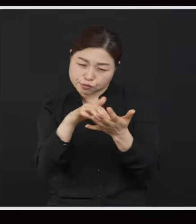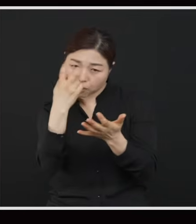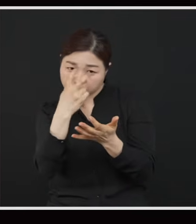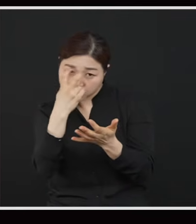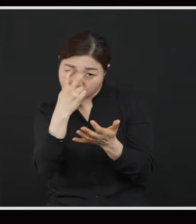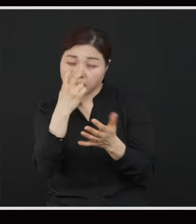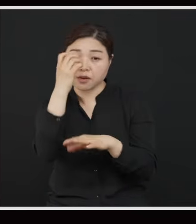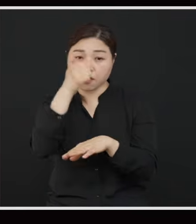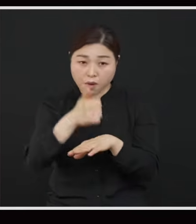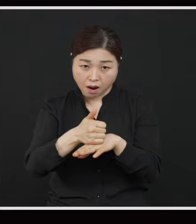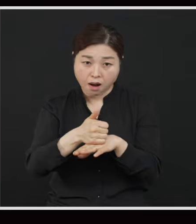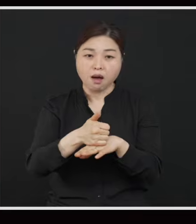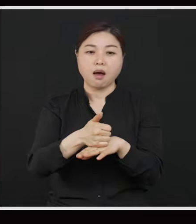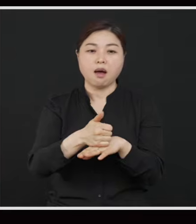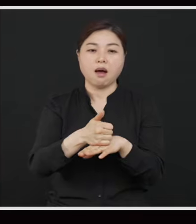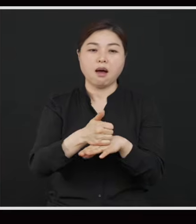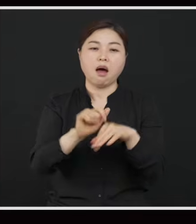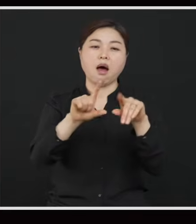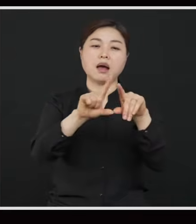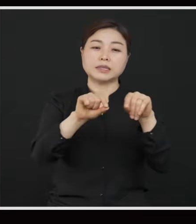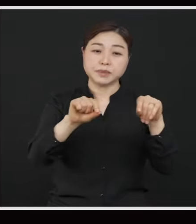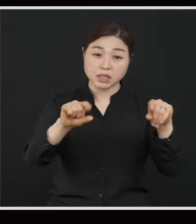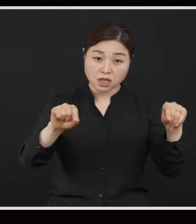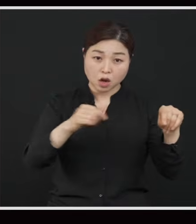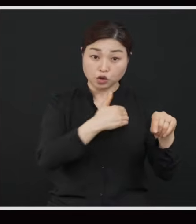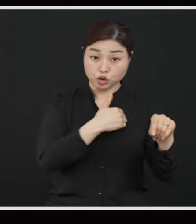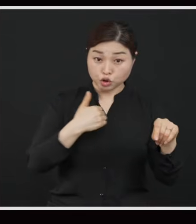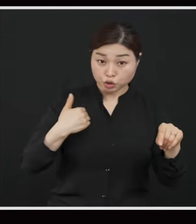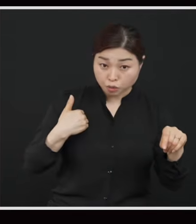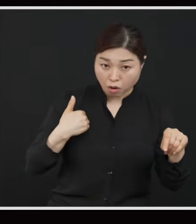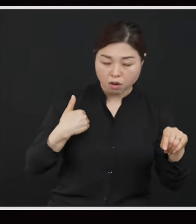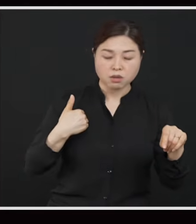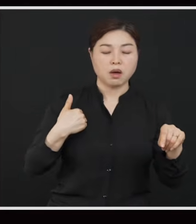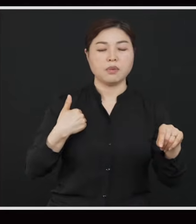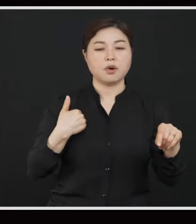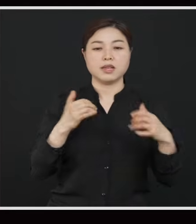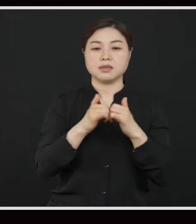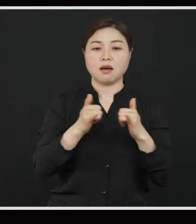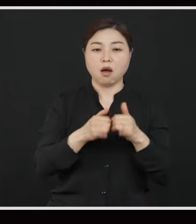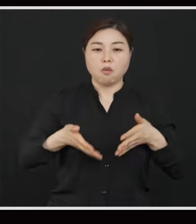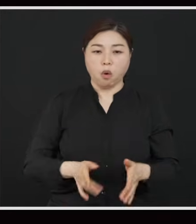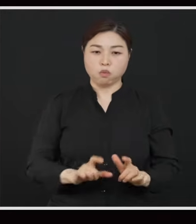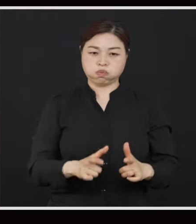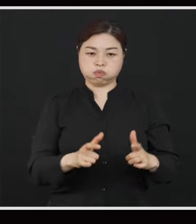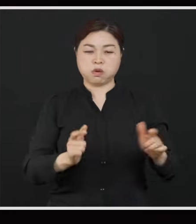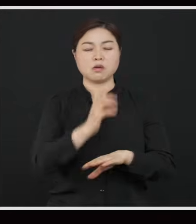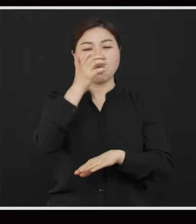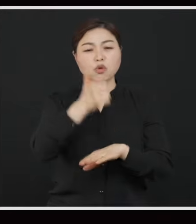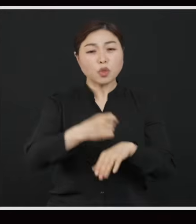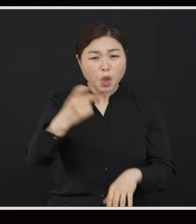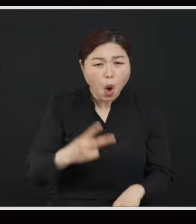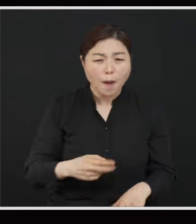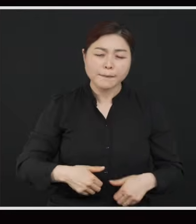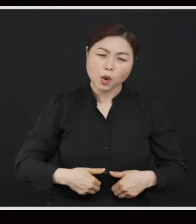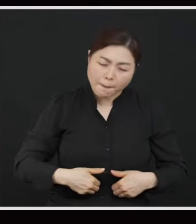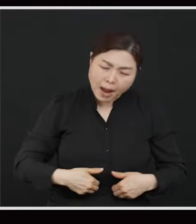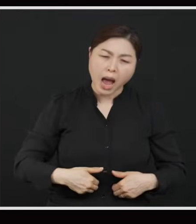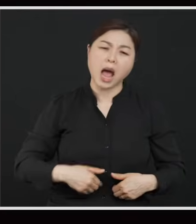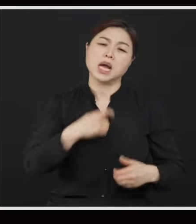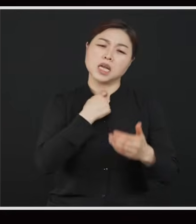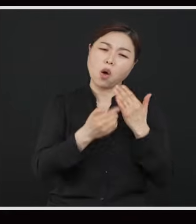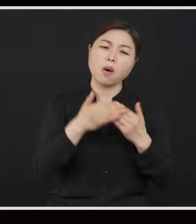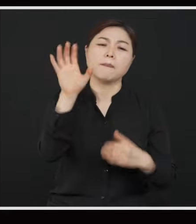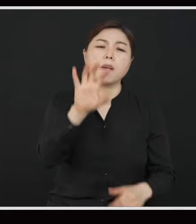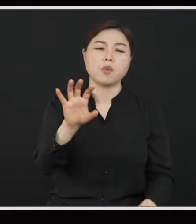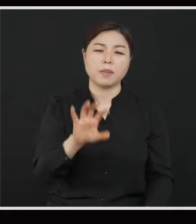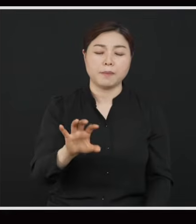살펴보니까 이게 음식이 조금이라도 풍족하면 금방 인구가 늘어서 다시 굶주림을